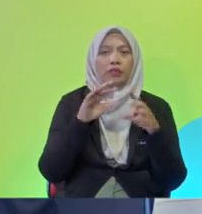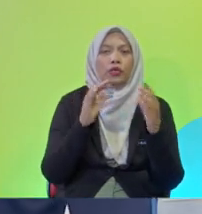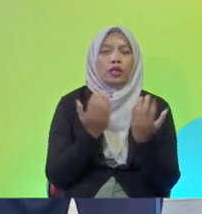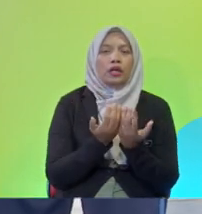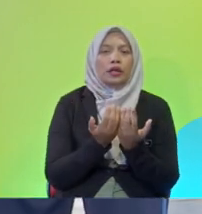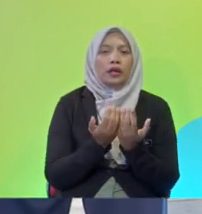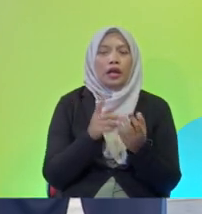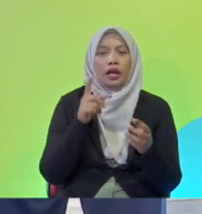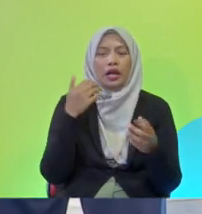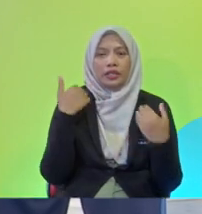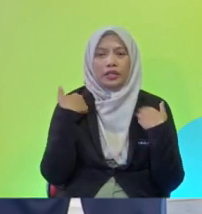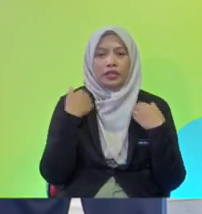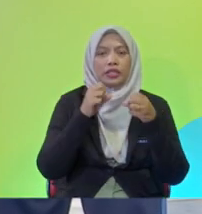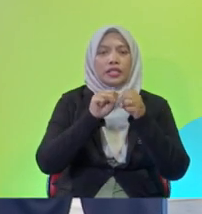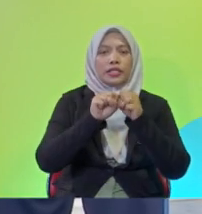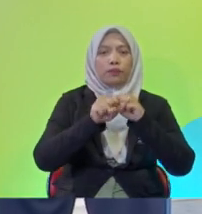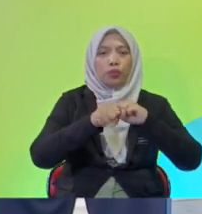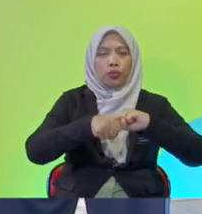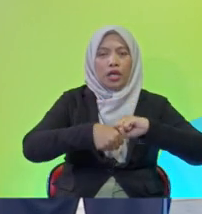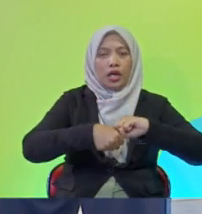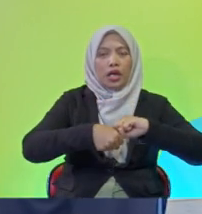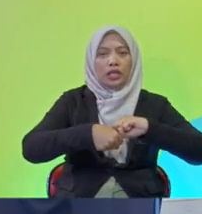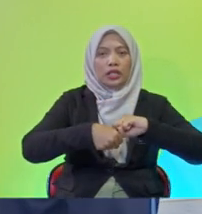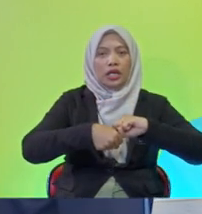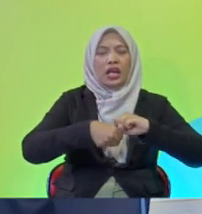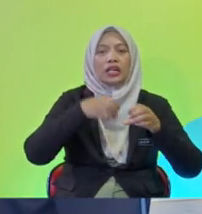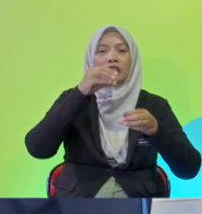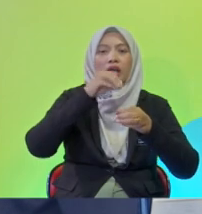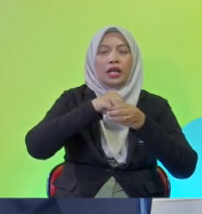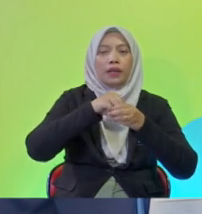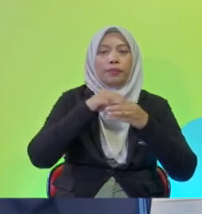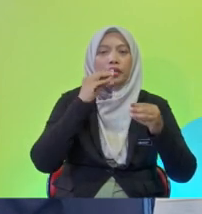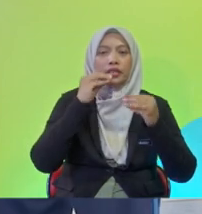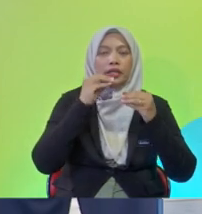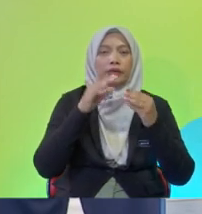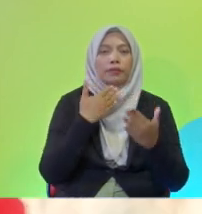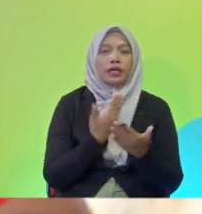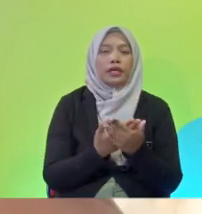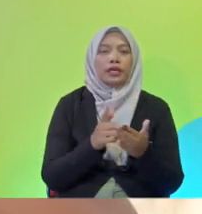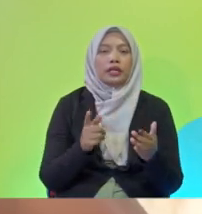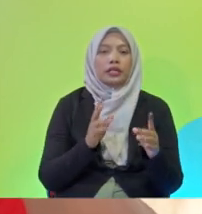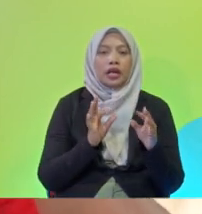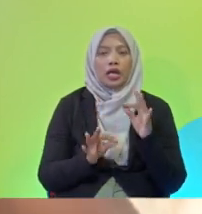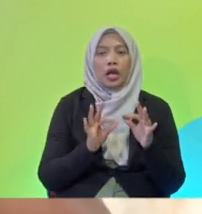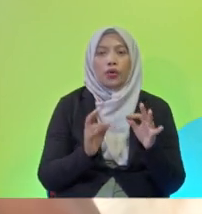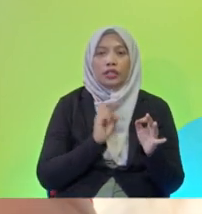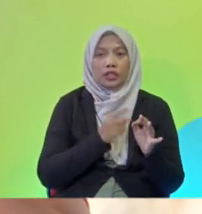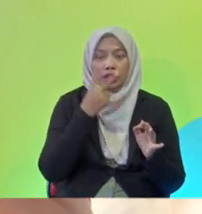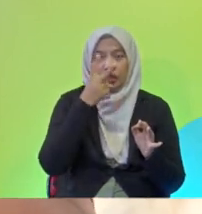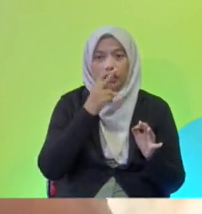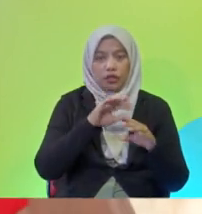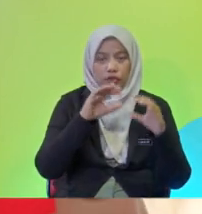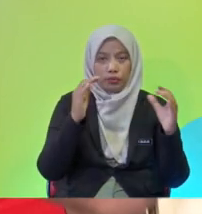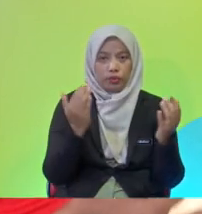Mungkin ada tak kesimpulan ataupun rumusan dalam pembelajaran kita pada hari ini, cikgu? Okey, baiklah. So kalau kita dah tengok tadi